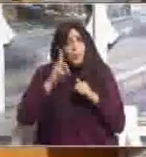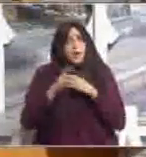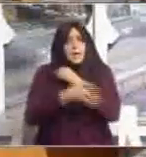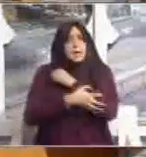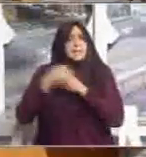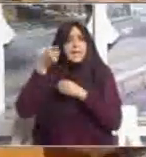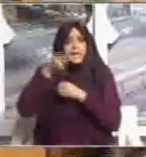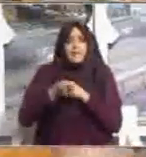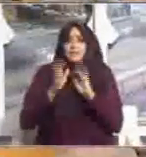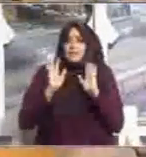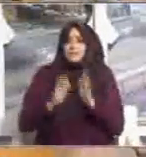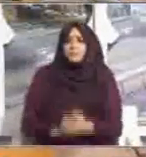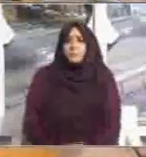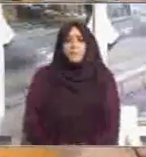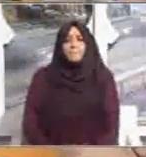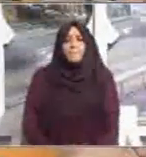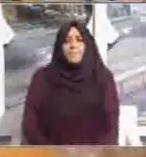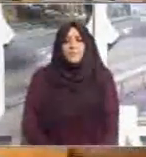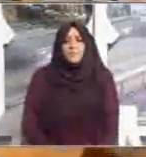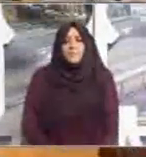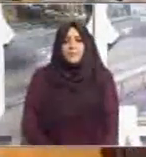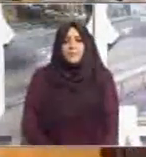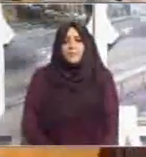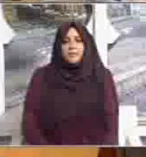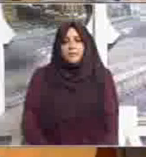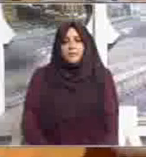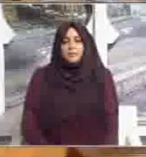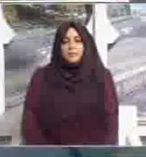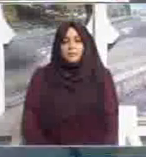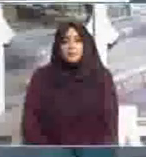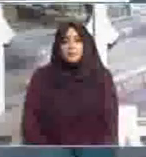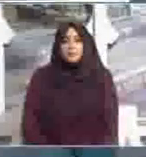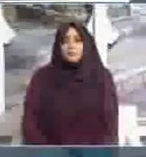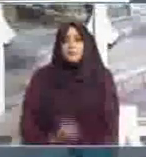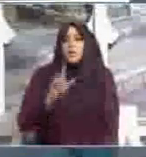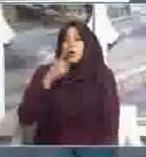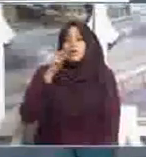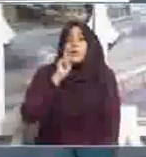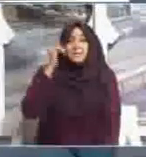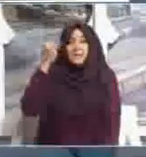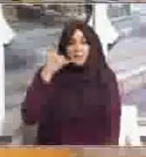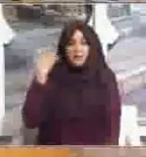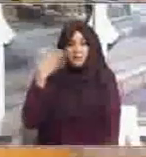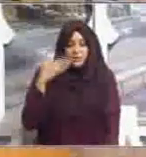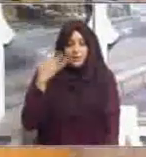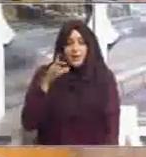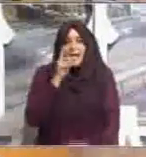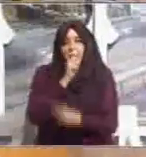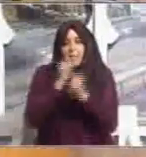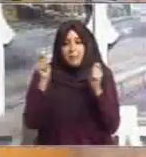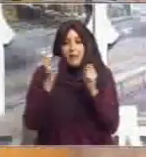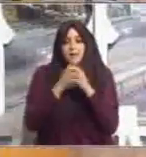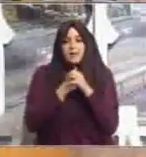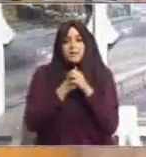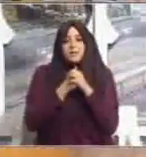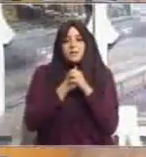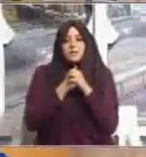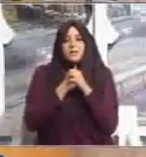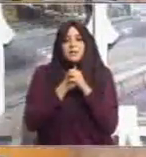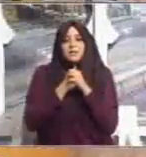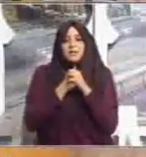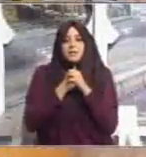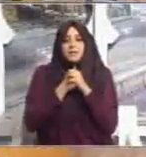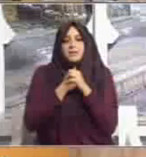فيه. بارك الله فيك. ام ياسين من عنابه قالت لك باللي انا انسانه